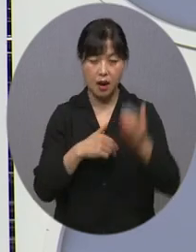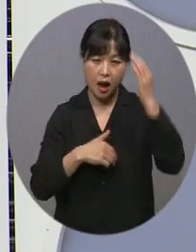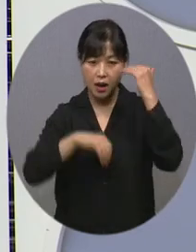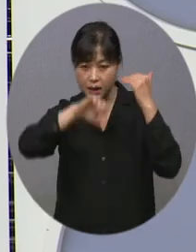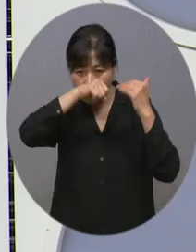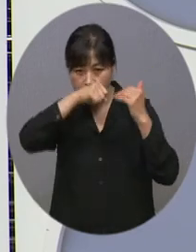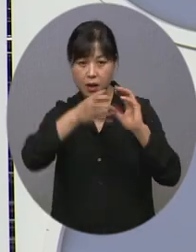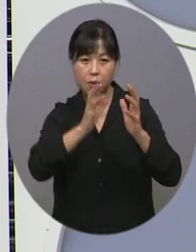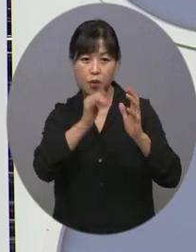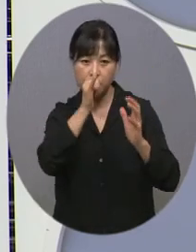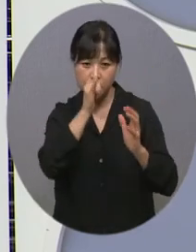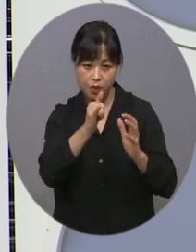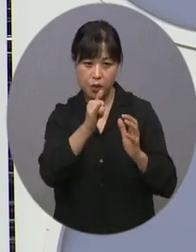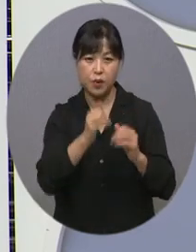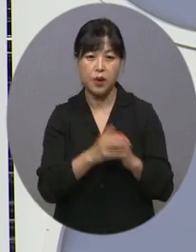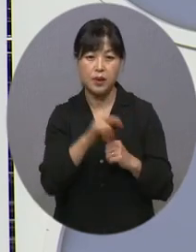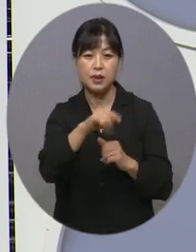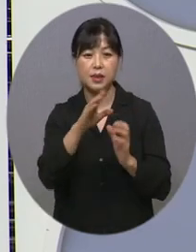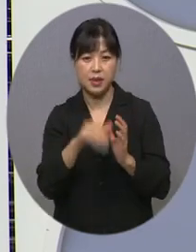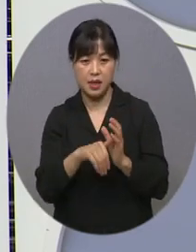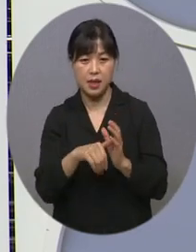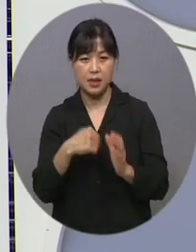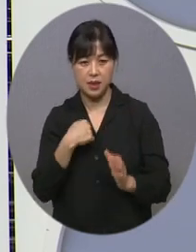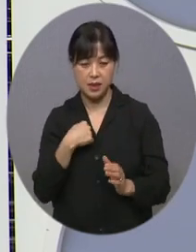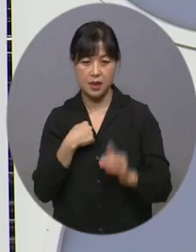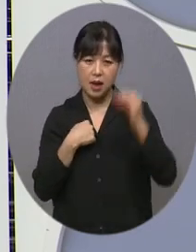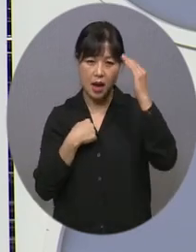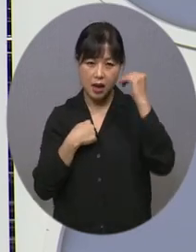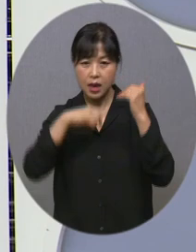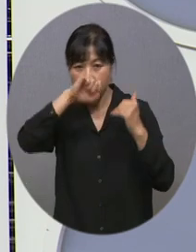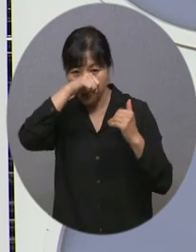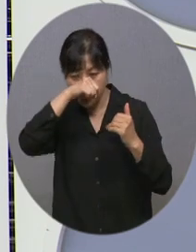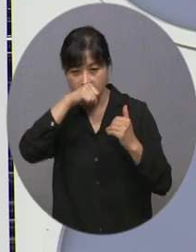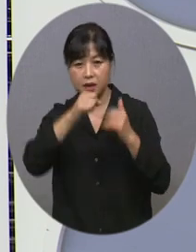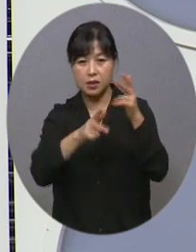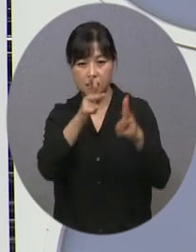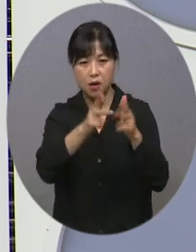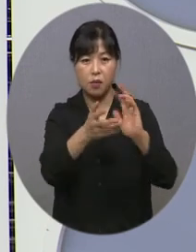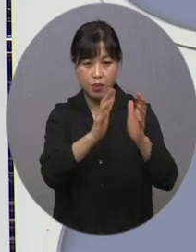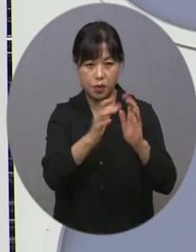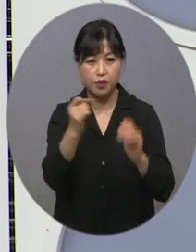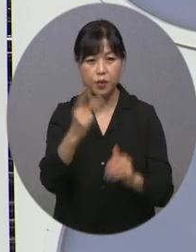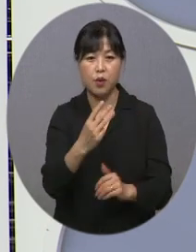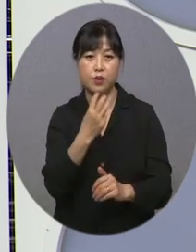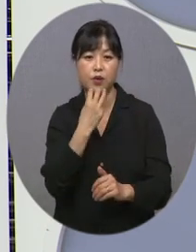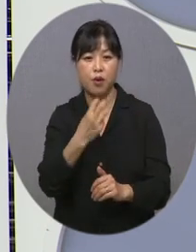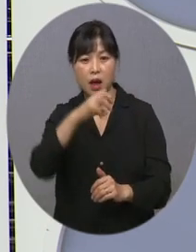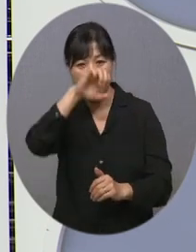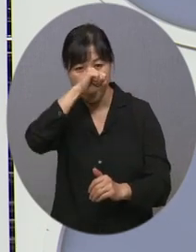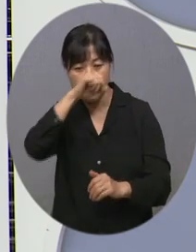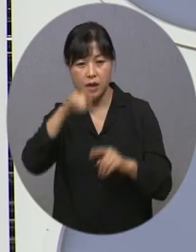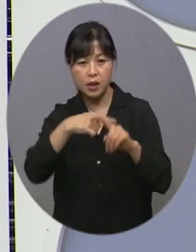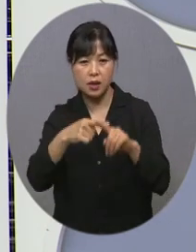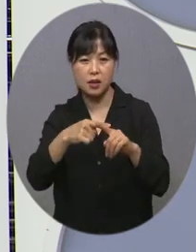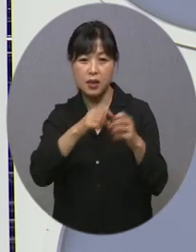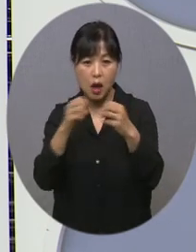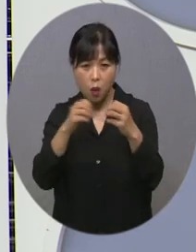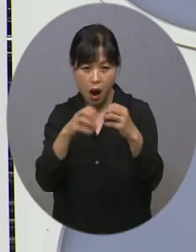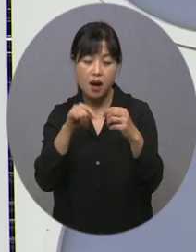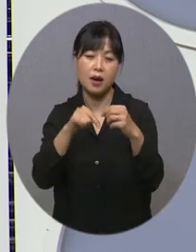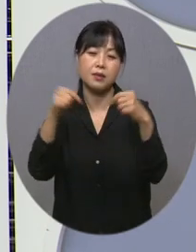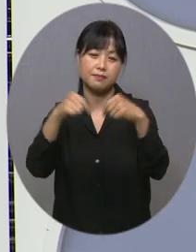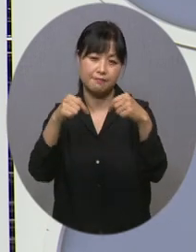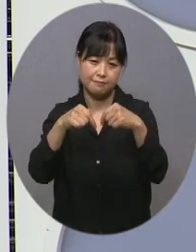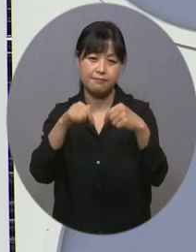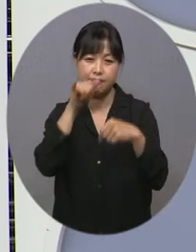포럼이 있고, 저희는 그 시기에 이제 한 아프리카 비즈니스 포럼과 또 서울 아프리카 대화라는 또 그 논의의 장이